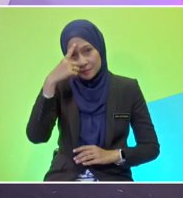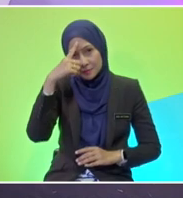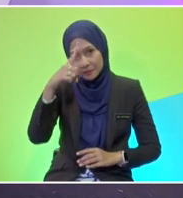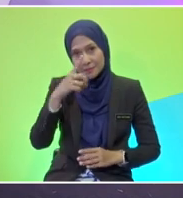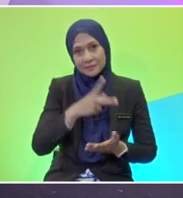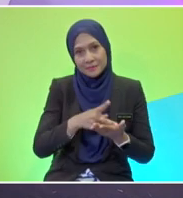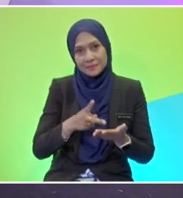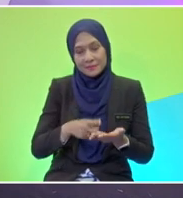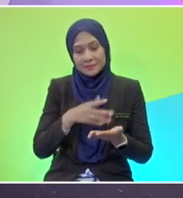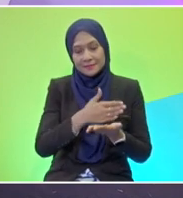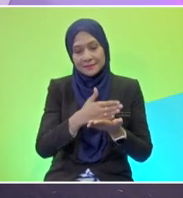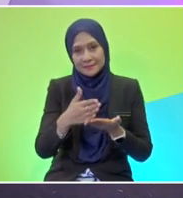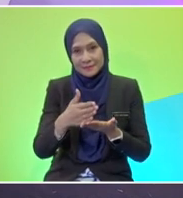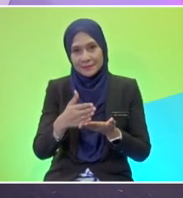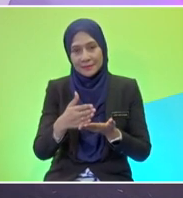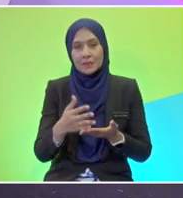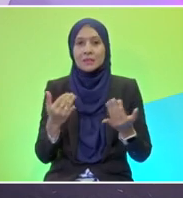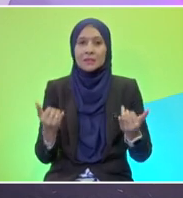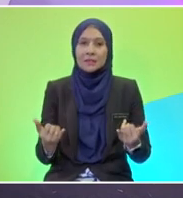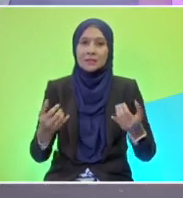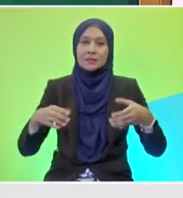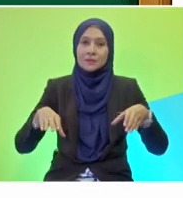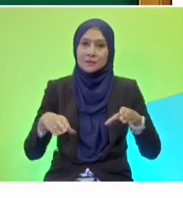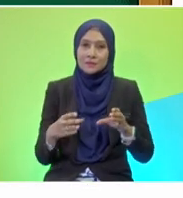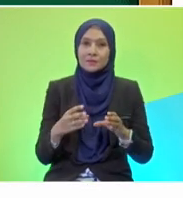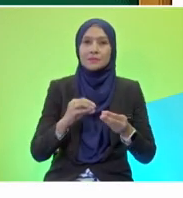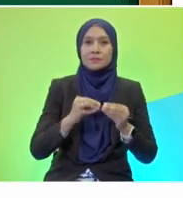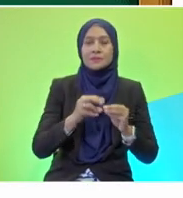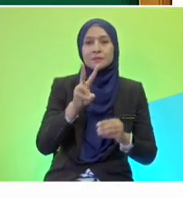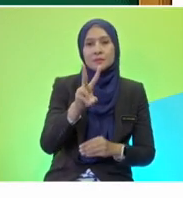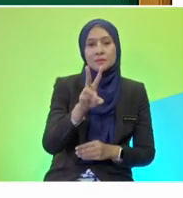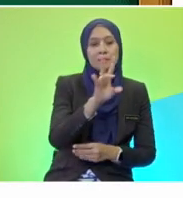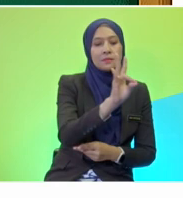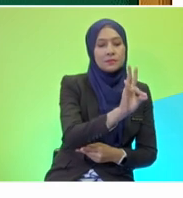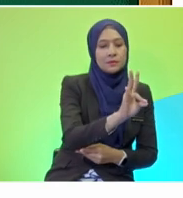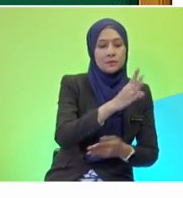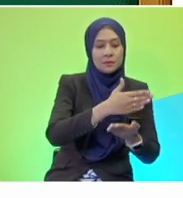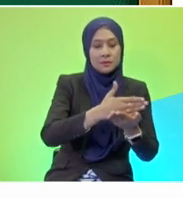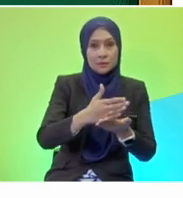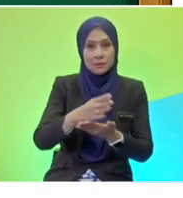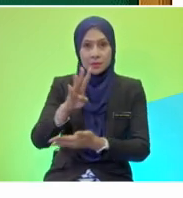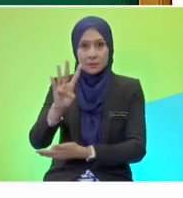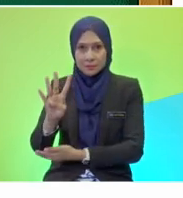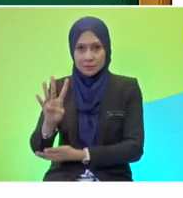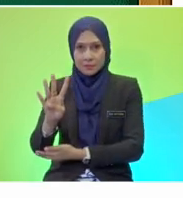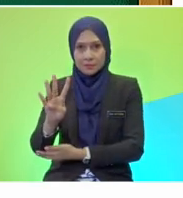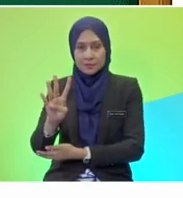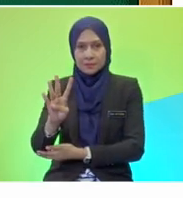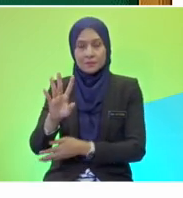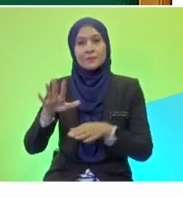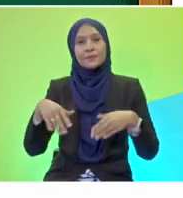juga. Jom kita buat nombor 2. Okey. 7 tolak 4. Jom kita buat Kak Fika. Mula-mula kita kena lekatkan pada